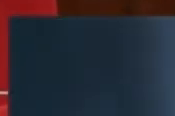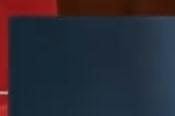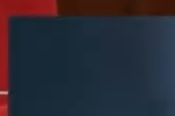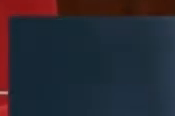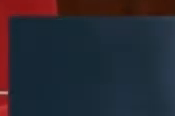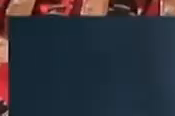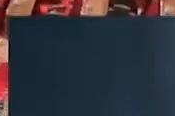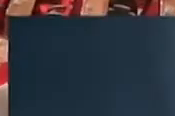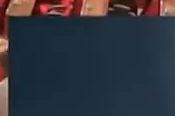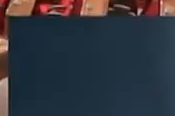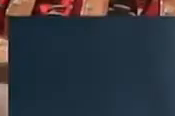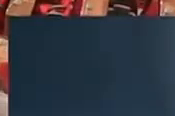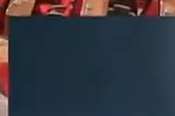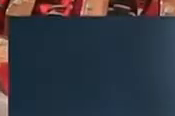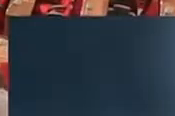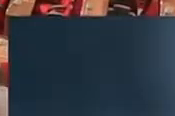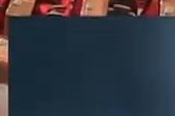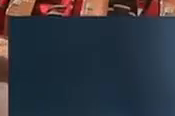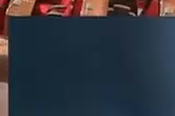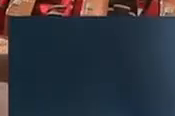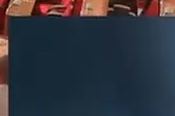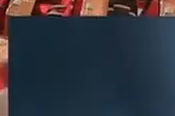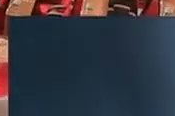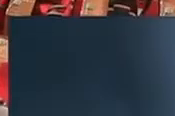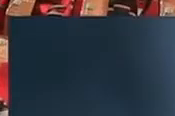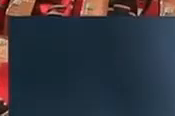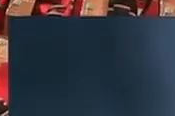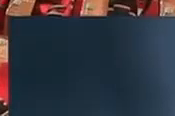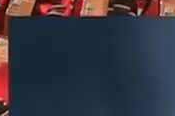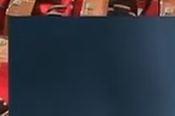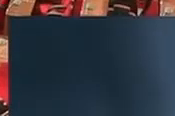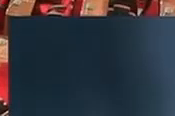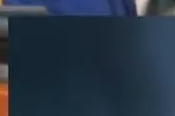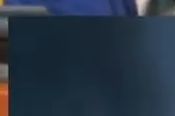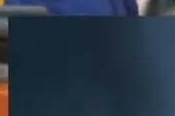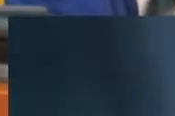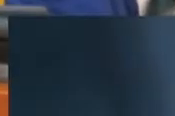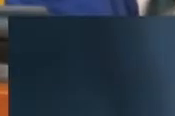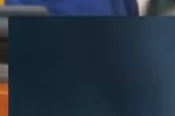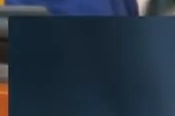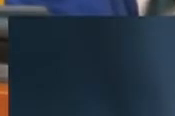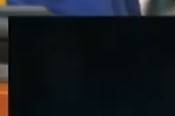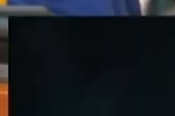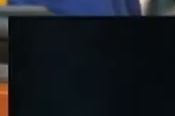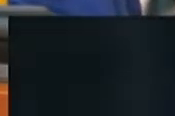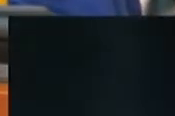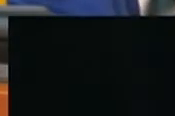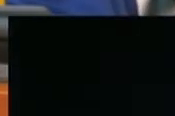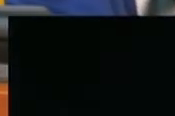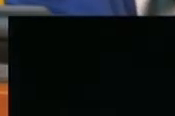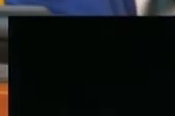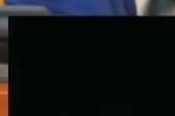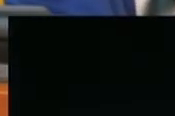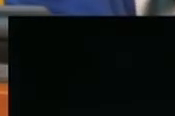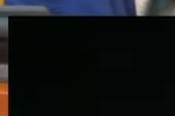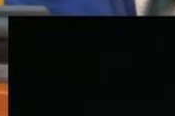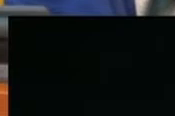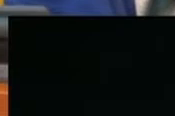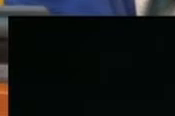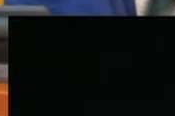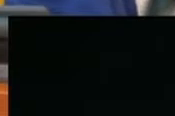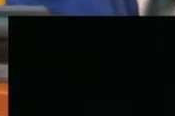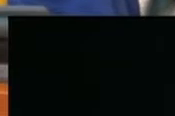Asante sana Profesa Jumanne Kishimba, atafuatiwa na Mheshimiwa Ikupa Stella Alex.